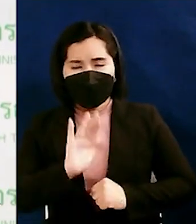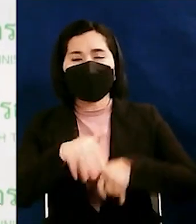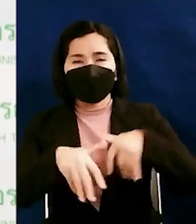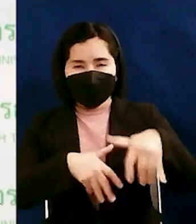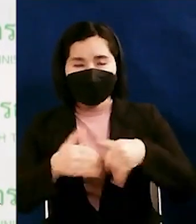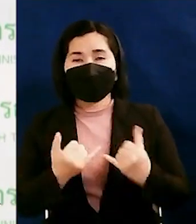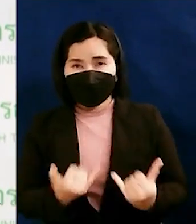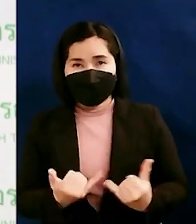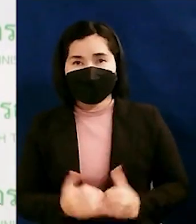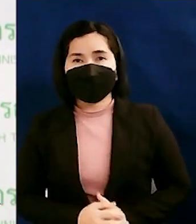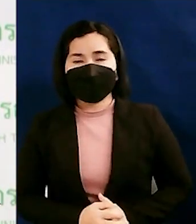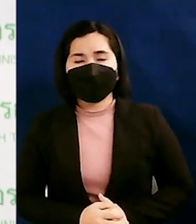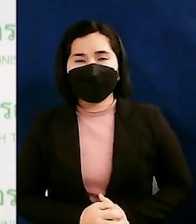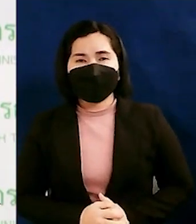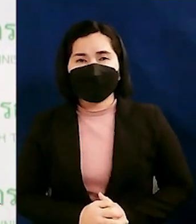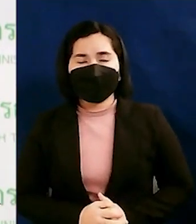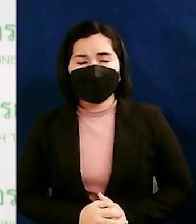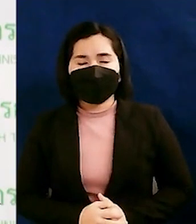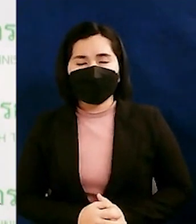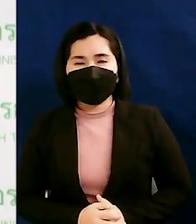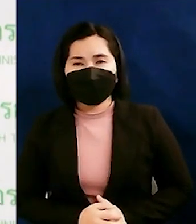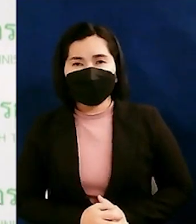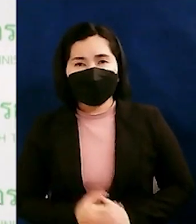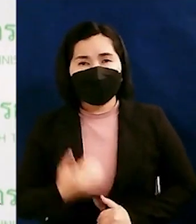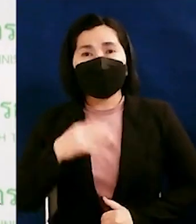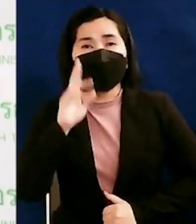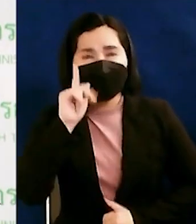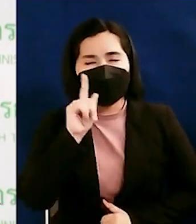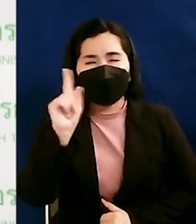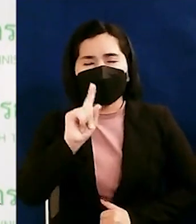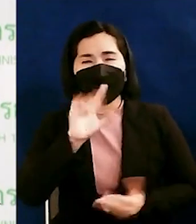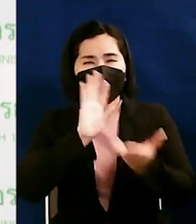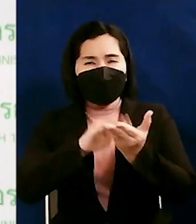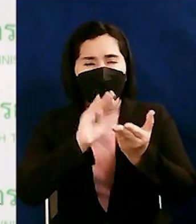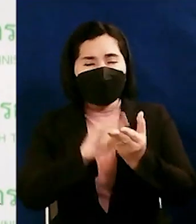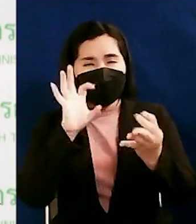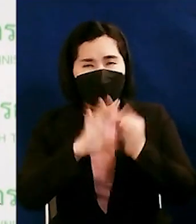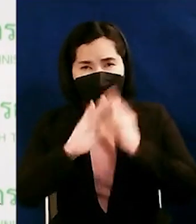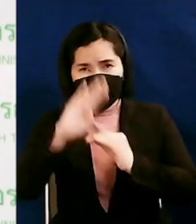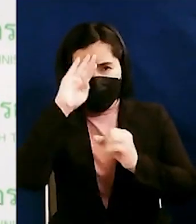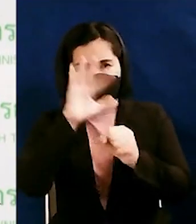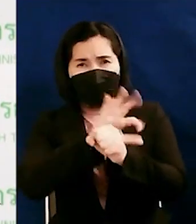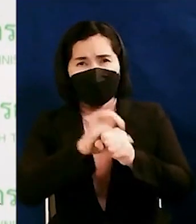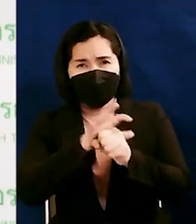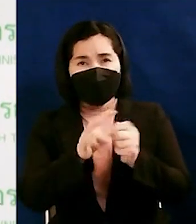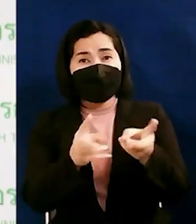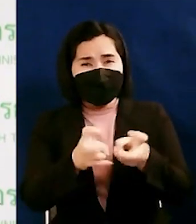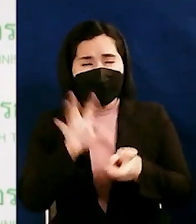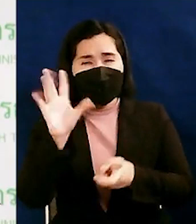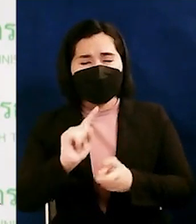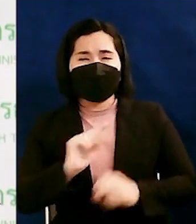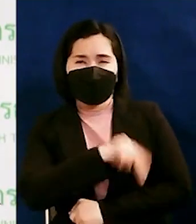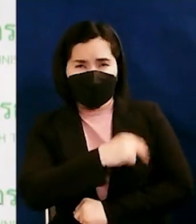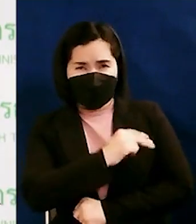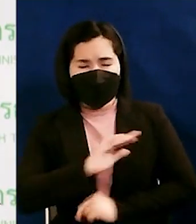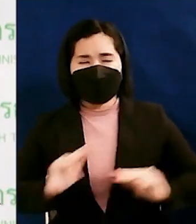ลชนอย่างมากค่ะนั่นก็คือเรื่องของมีข่าวว่ามีการแฮกข้อมูลผู้ป่วยนะคะจากโรงพยาบาลแห่งหนึ่งของกระทรวง